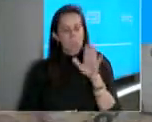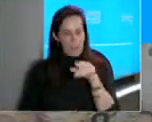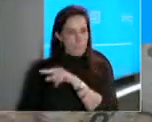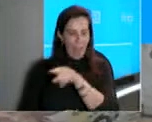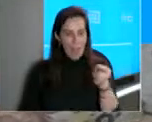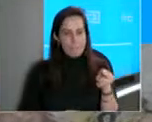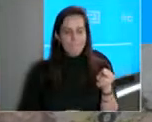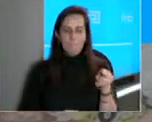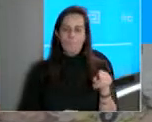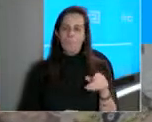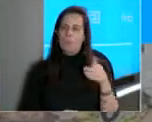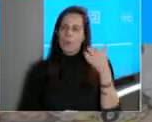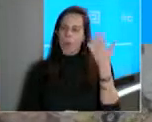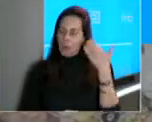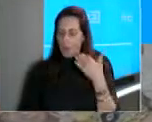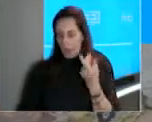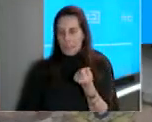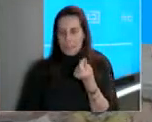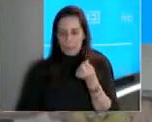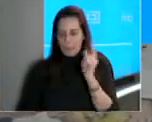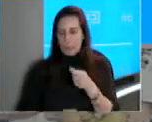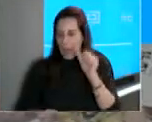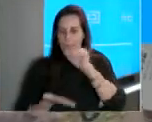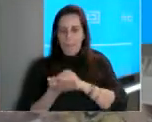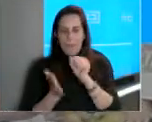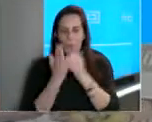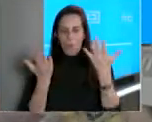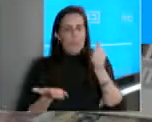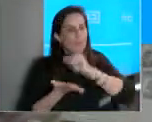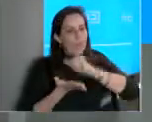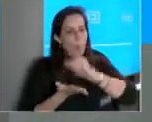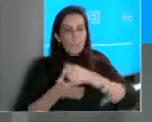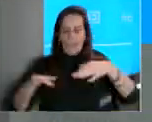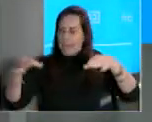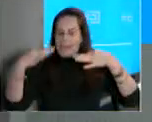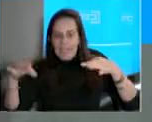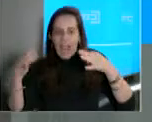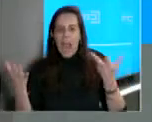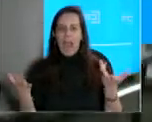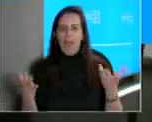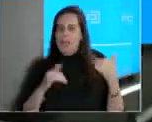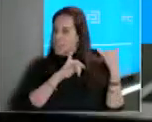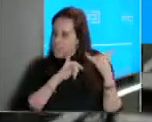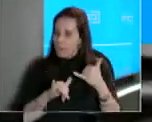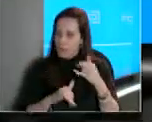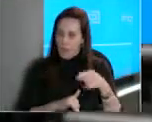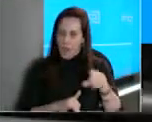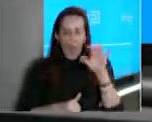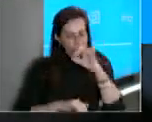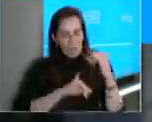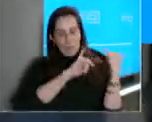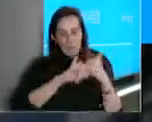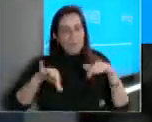להם, היה הנטל הכלכלי, כי אתה צריך לממן בדפוס ונייר, את הנייר ייבאו, ונדמה לי שעדיין